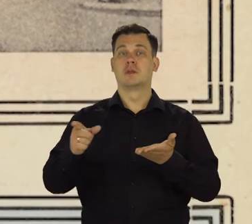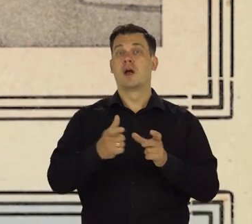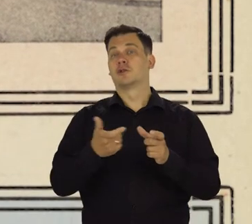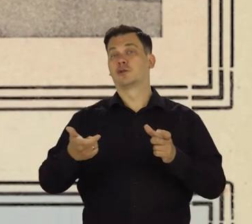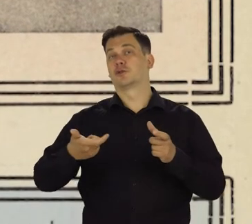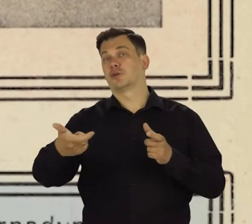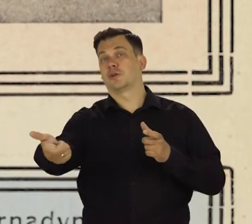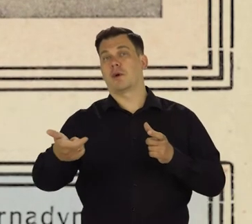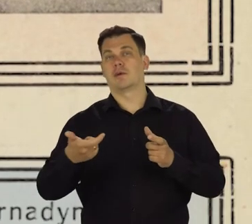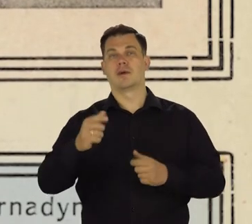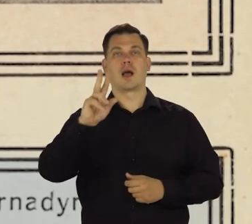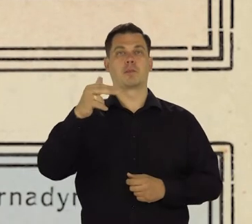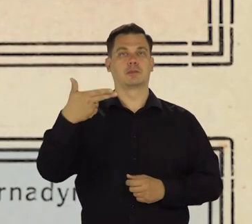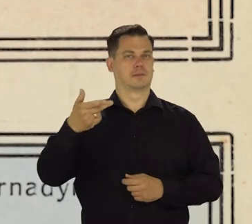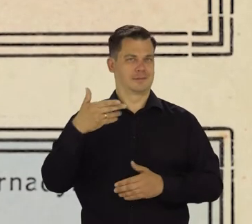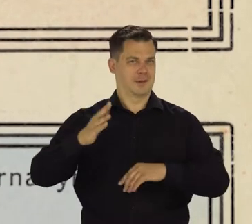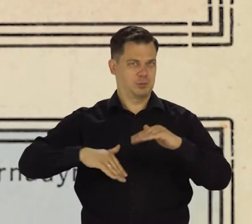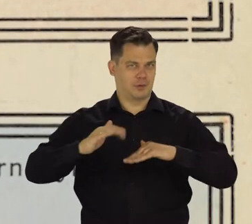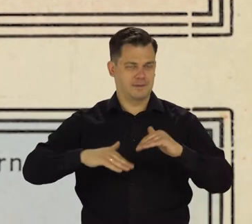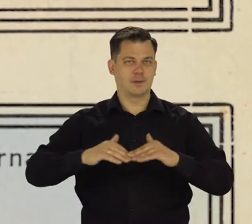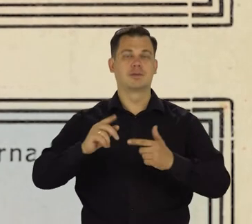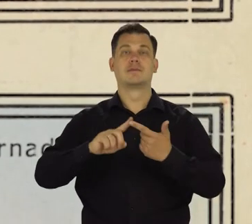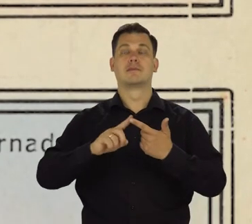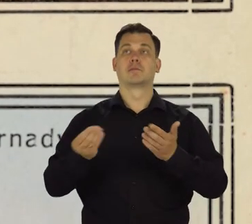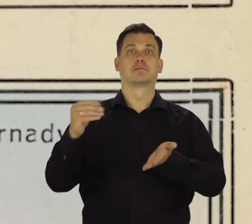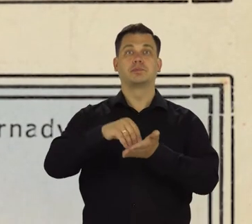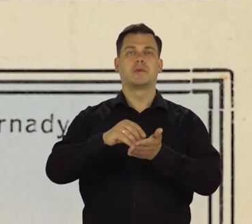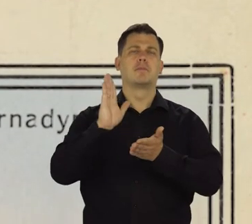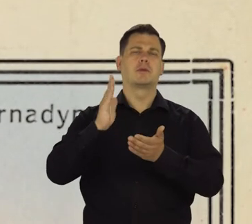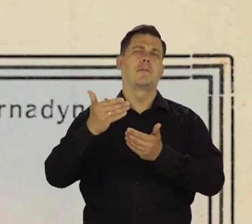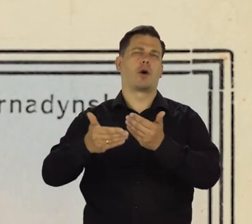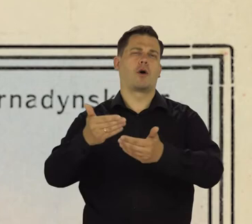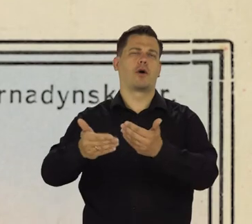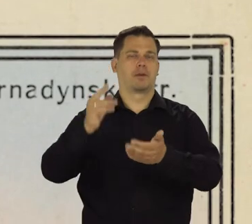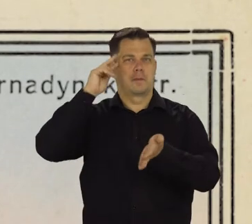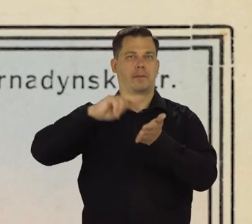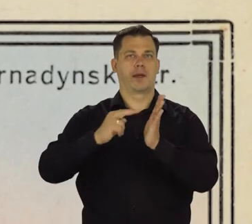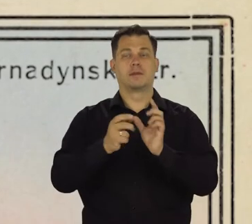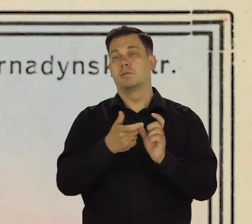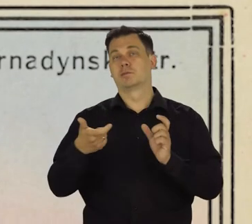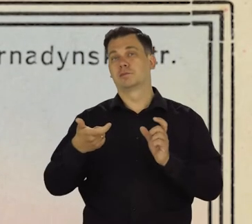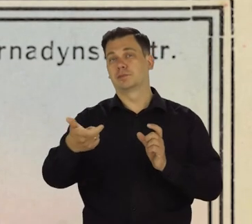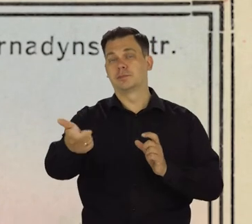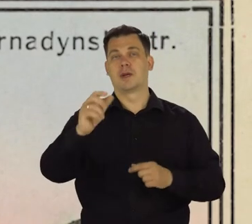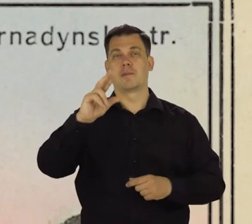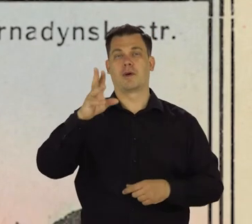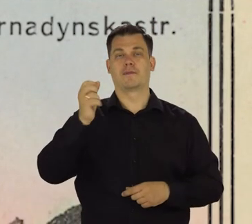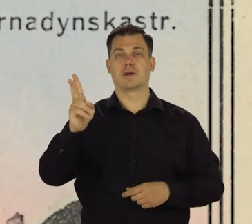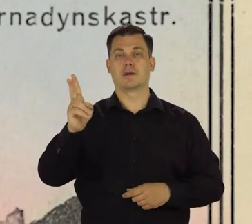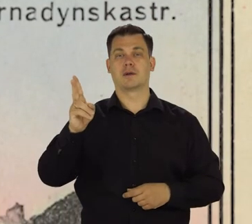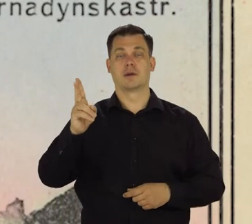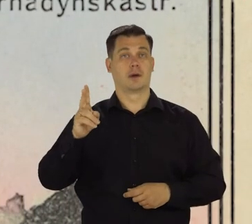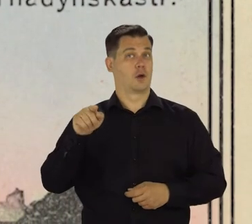bez skrzydła od strony ulicy Kapucyńskiej, bez kolejnych fragmentów, które miały się też pojawiać wzdłuż obecnej ulicy